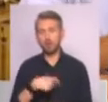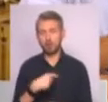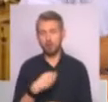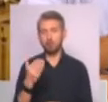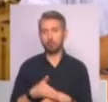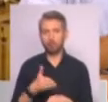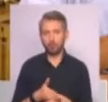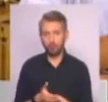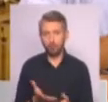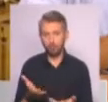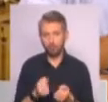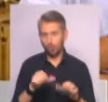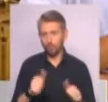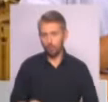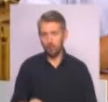а так